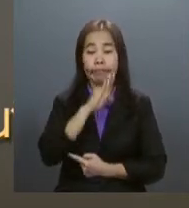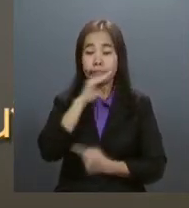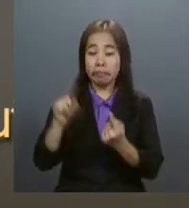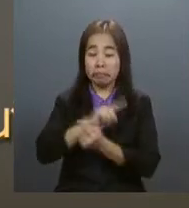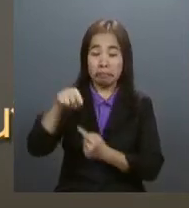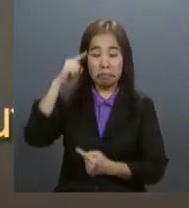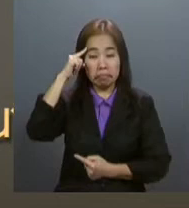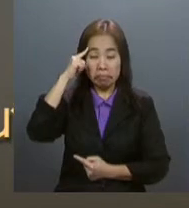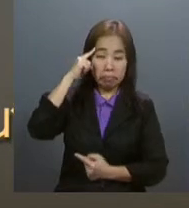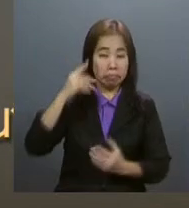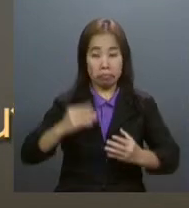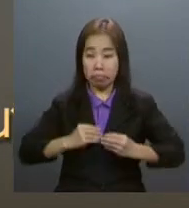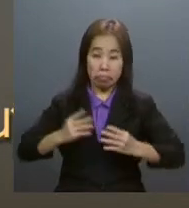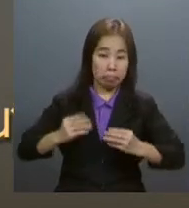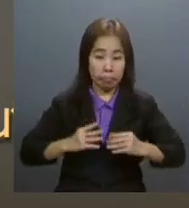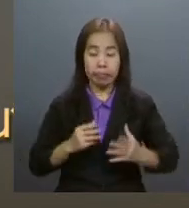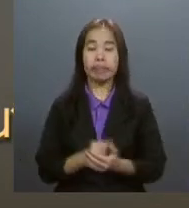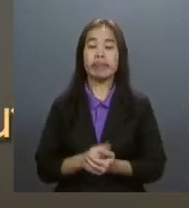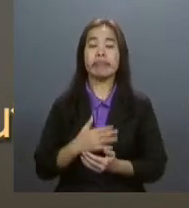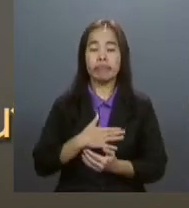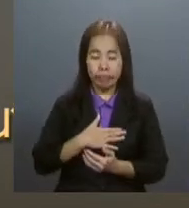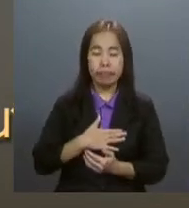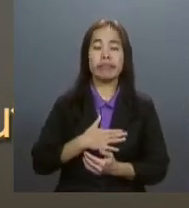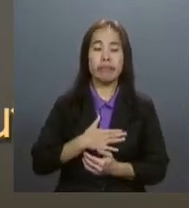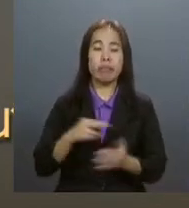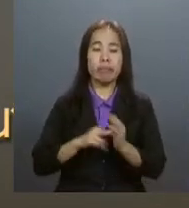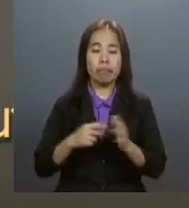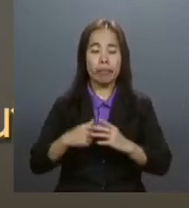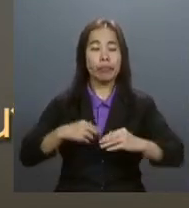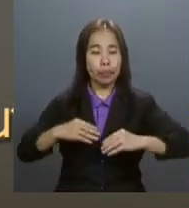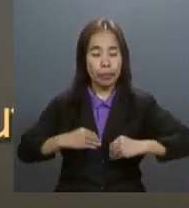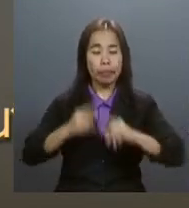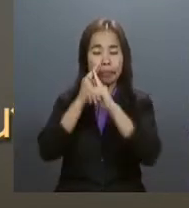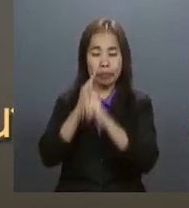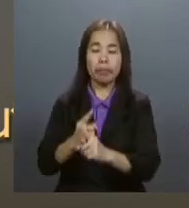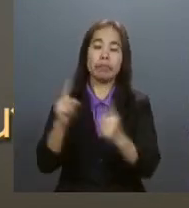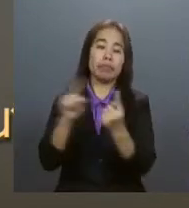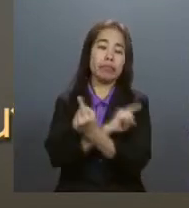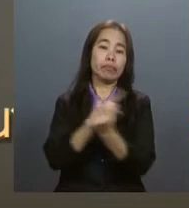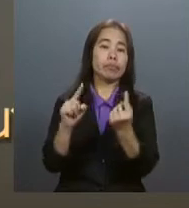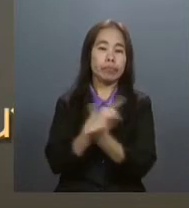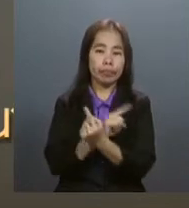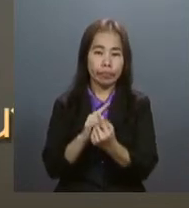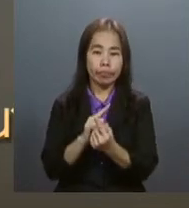ราะว่าสมัยนี้โซเชียลมาแรงมากนะคะเราจะต้านกระแสสังคมยากอยู่เหมือนกัน